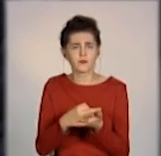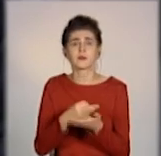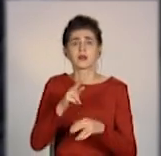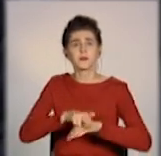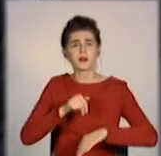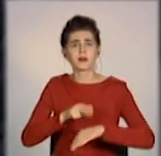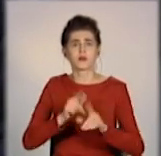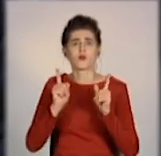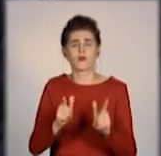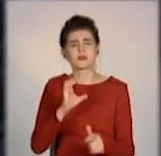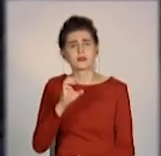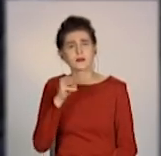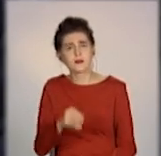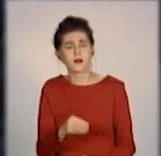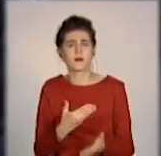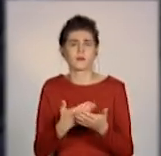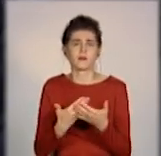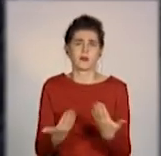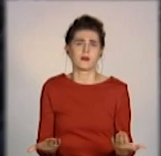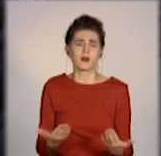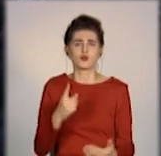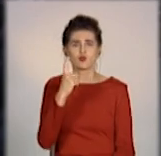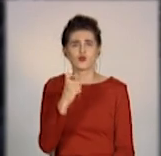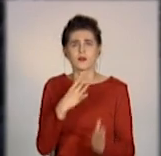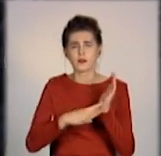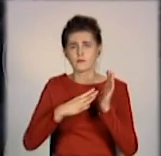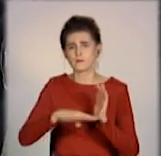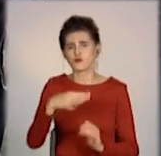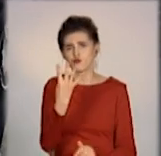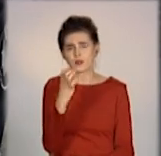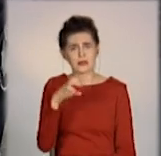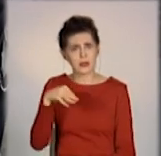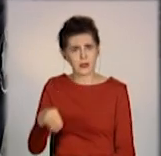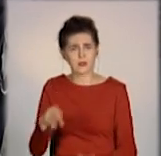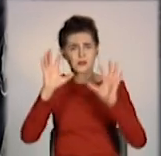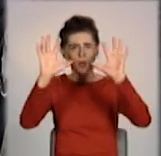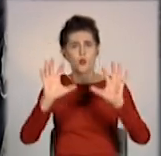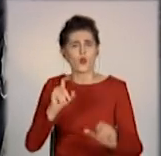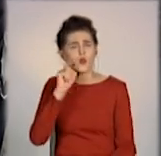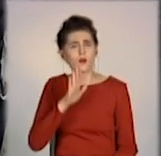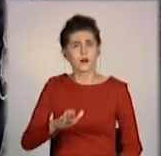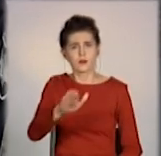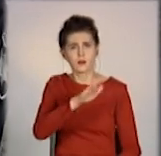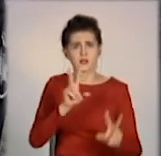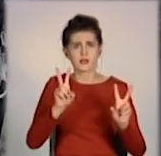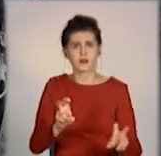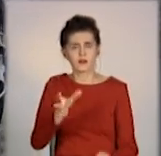бути бачена за статтею 194 Кримінального кодексу України – це умисне